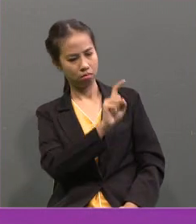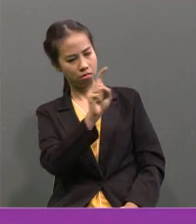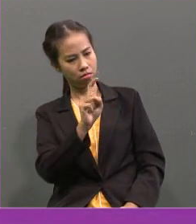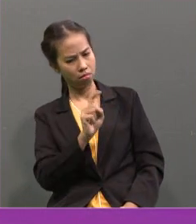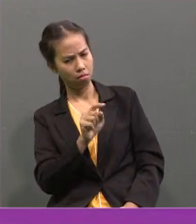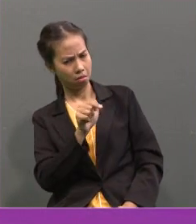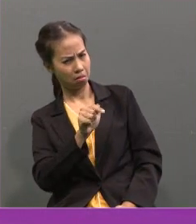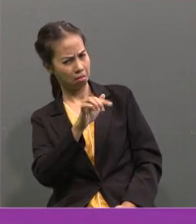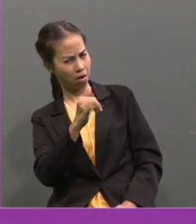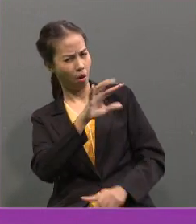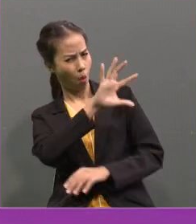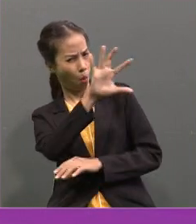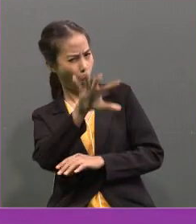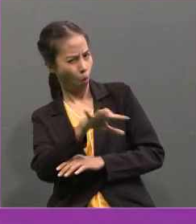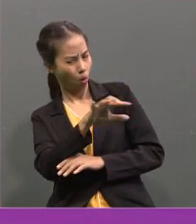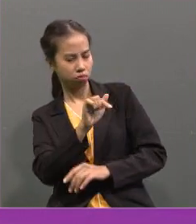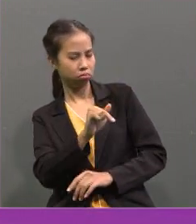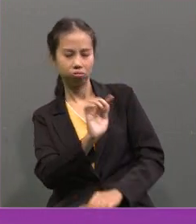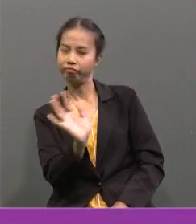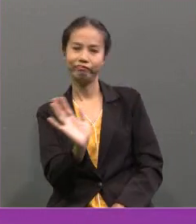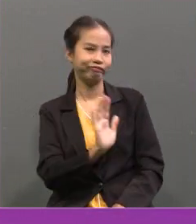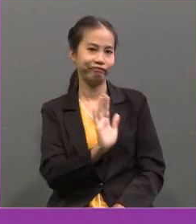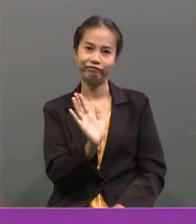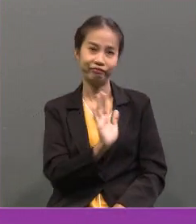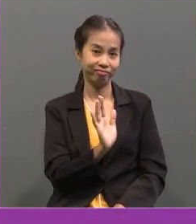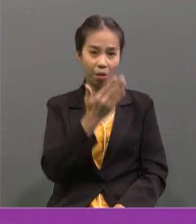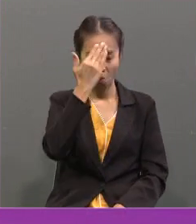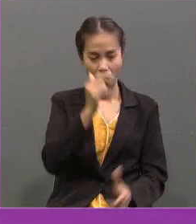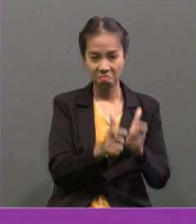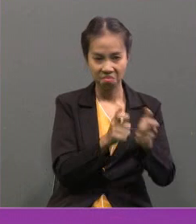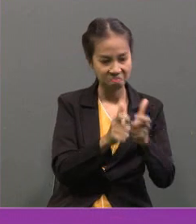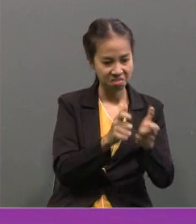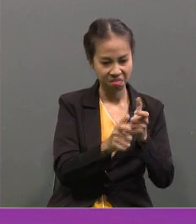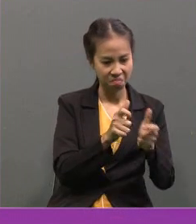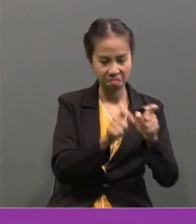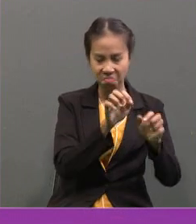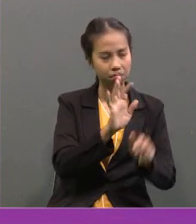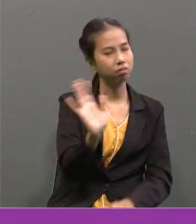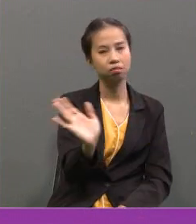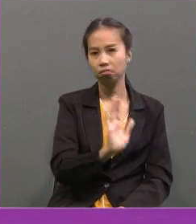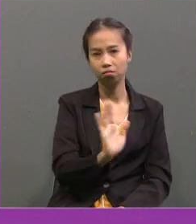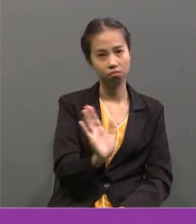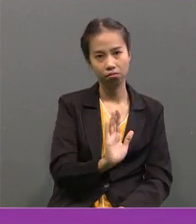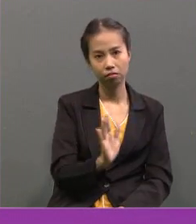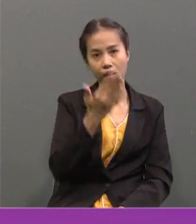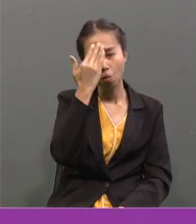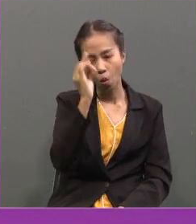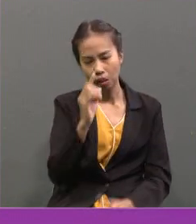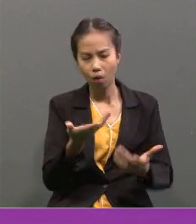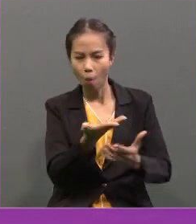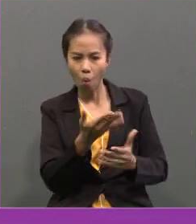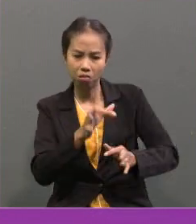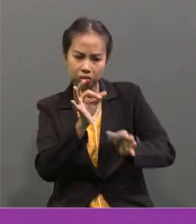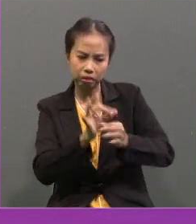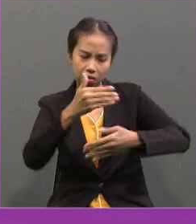ว่ายังไงอย่าไปกรอกอย่าไปหลงเชื่อทั้งข้อมูลส่วนตัวทั้งเลขบัตรประชาชนยิ่งให้มีเบอร์บัญชีด้วยเนี่ย